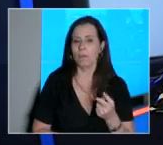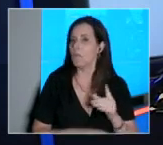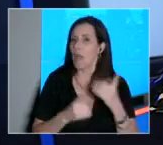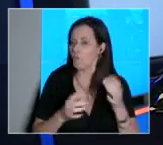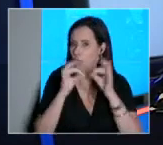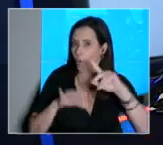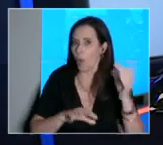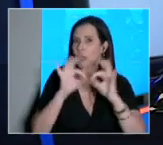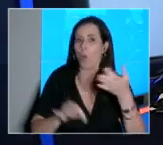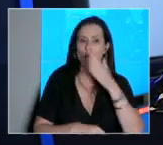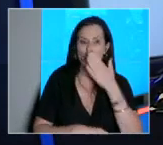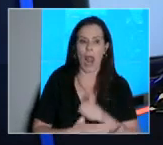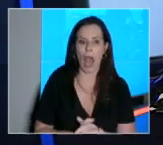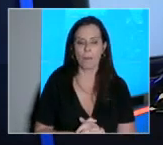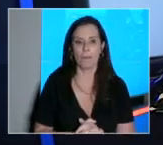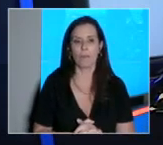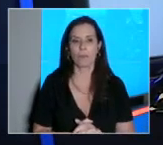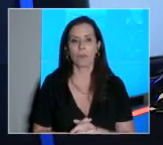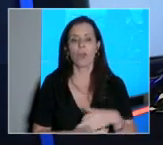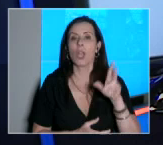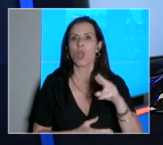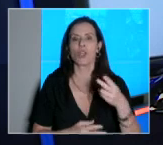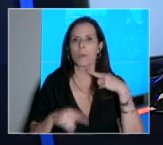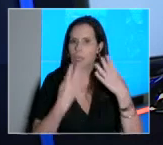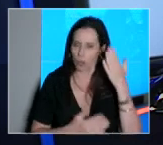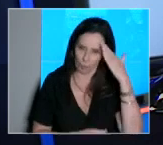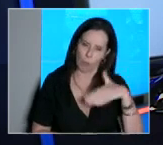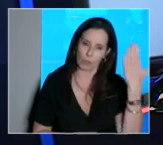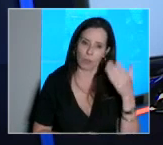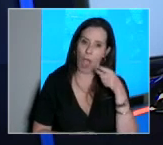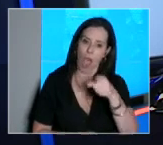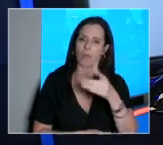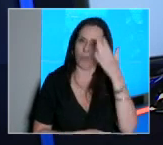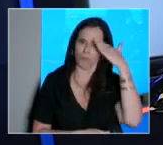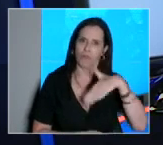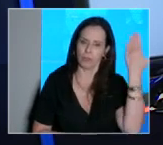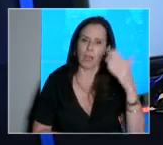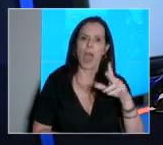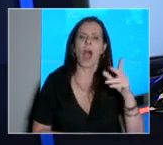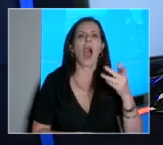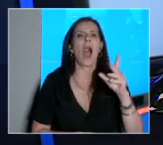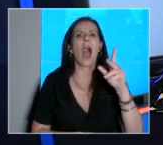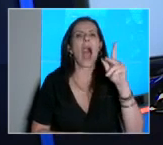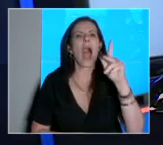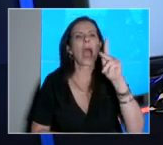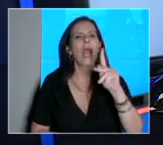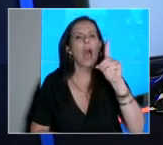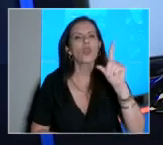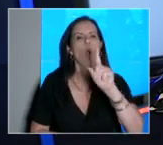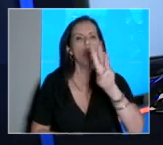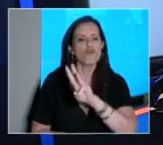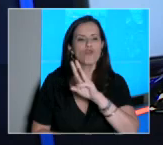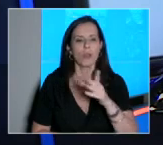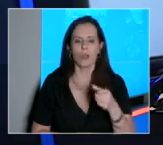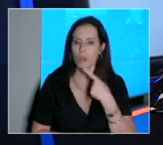יצאו בירושלים. יש גם מוסדות, כאילו יש מוסדות, אתה יודע, אתה מוסד, קדוש מוסד. יש מוסדות שאתה יודע, אתה